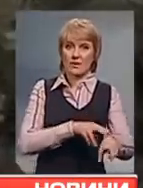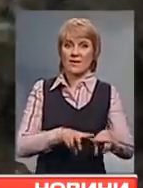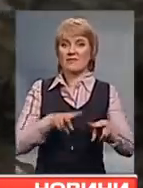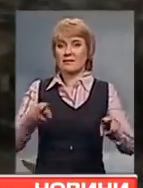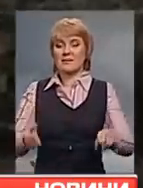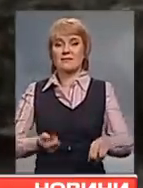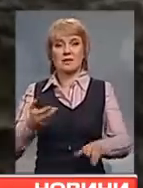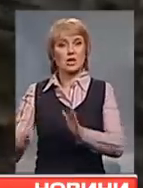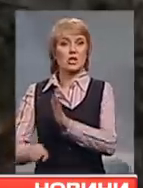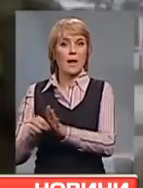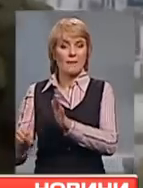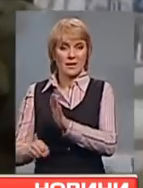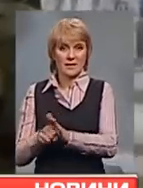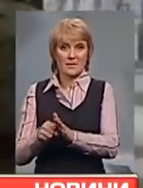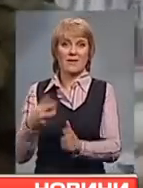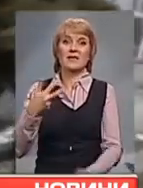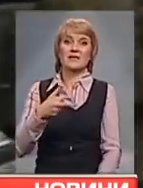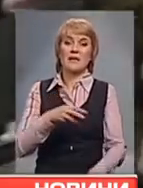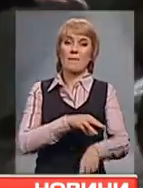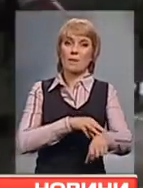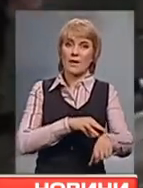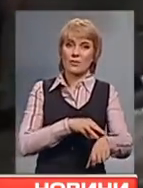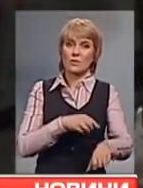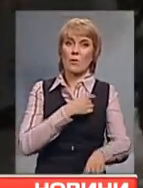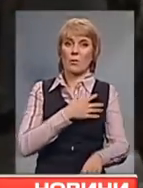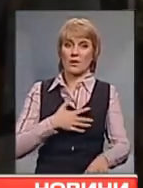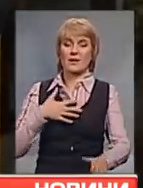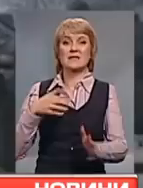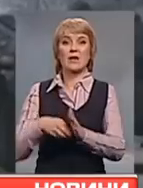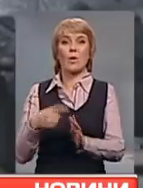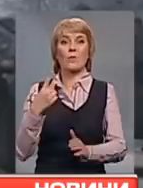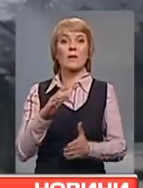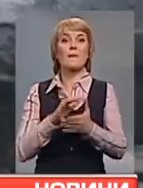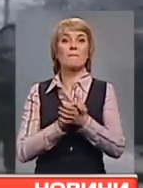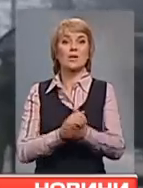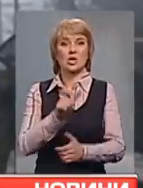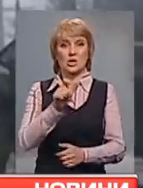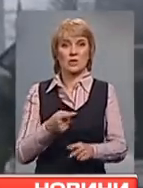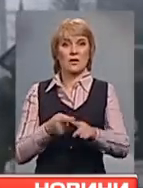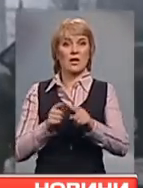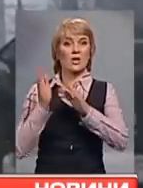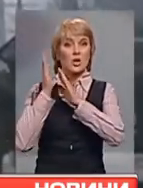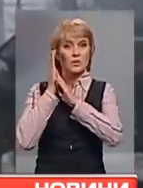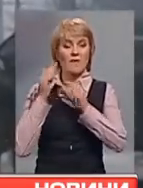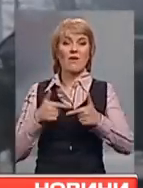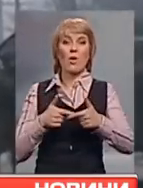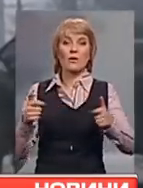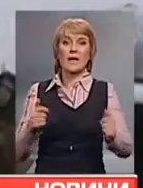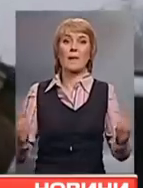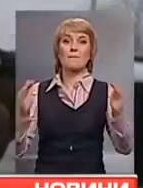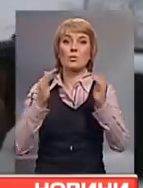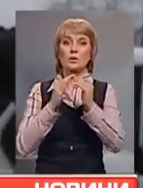нападників. Майже три десятки правоохоронців поранені. Загинув також один мирний житель, чоловік, який ночував у готелі в будинку преси.